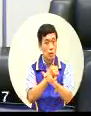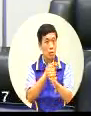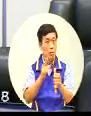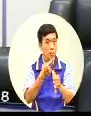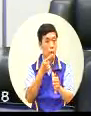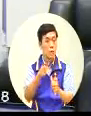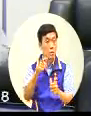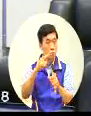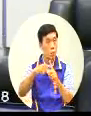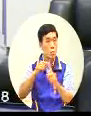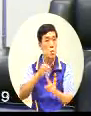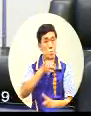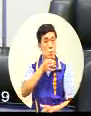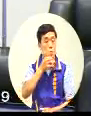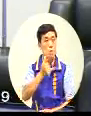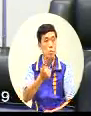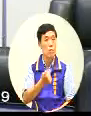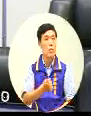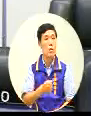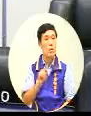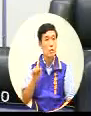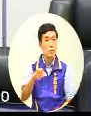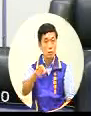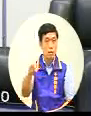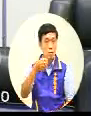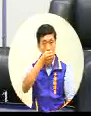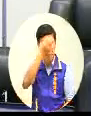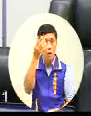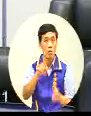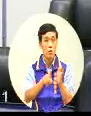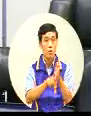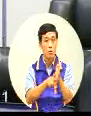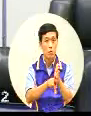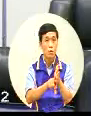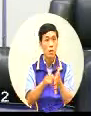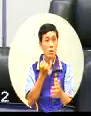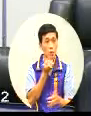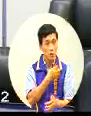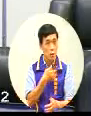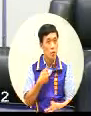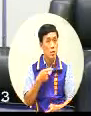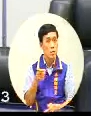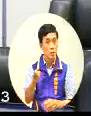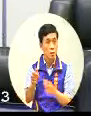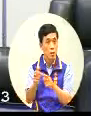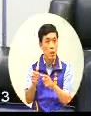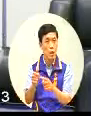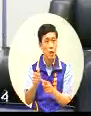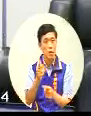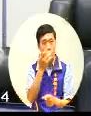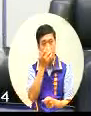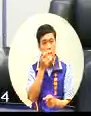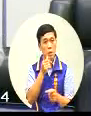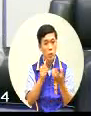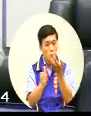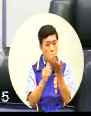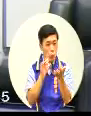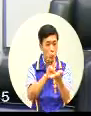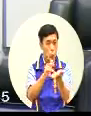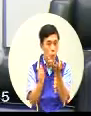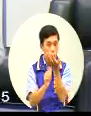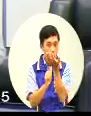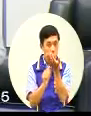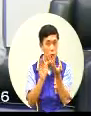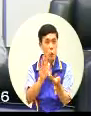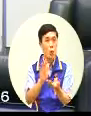当有程度，但是就是因为他年少的时候可能有可能他自己也不懂事，有吸毒，所以他有这样的一个